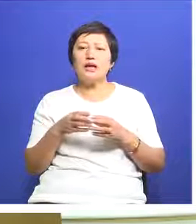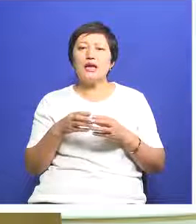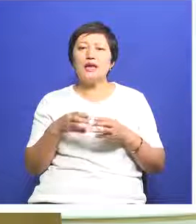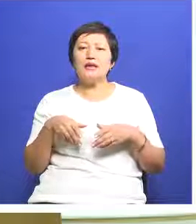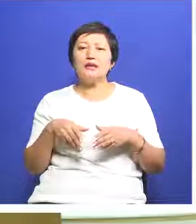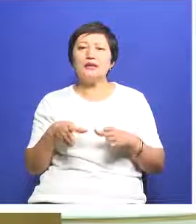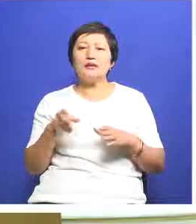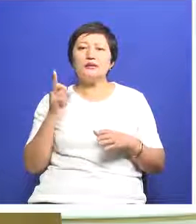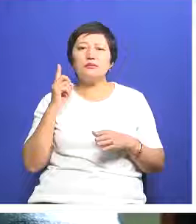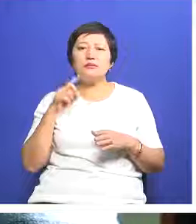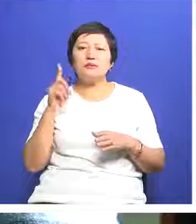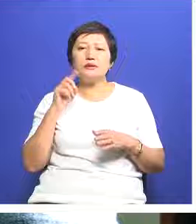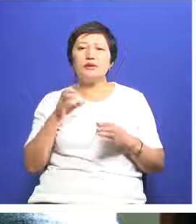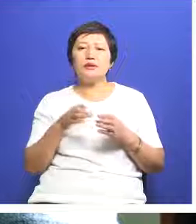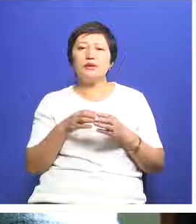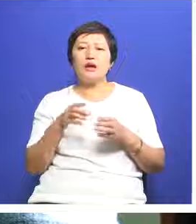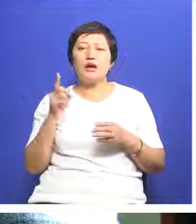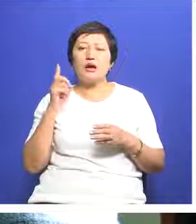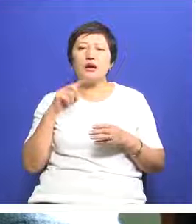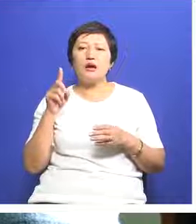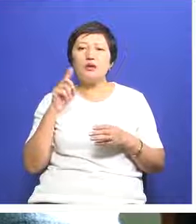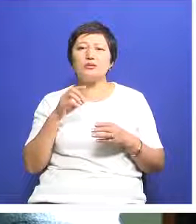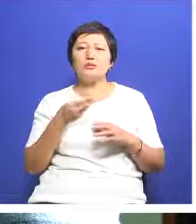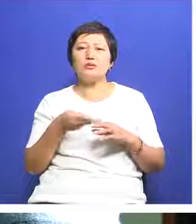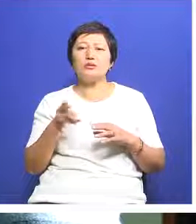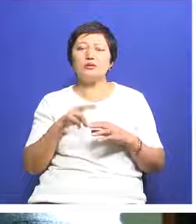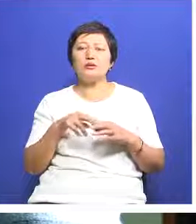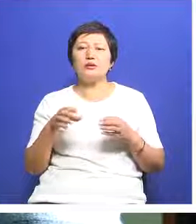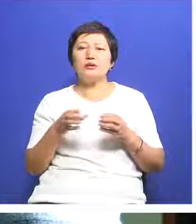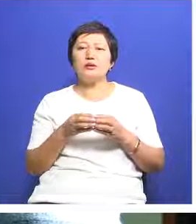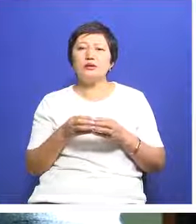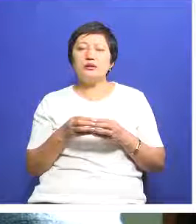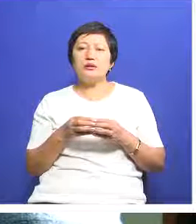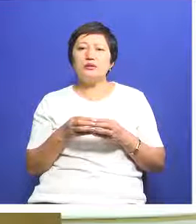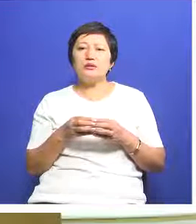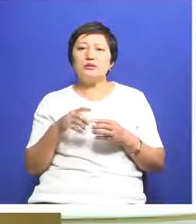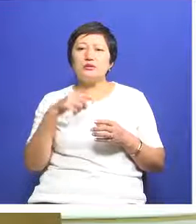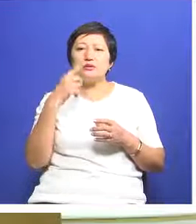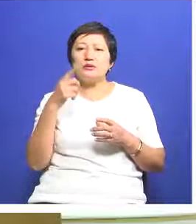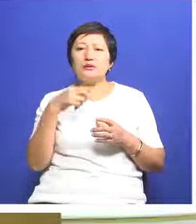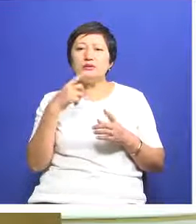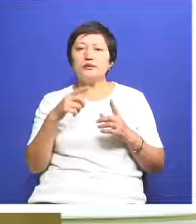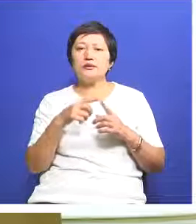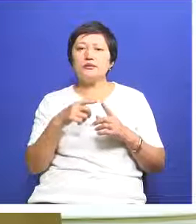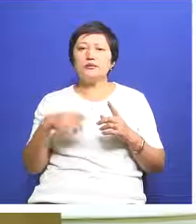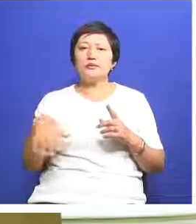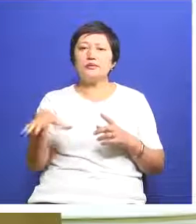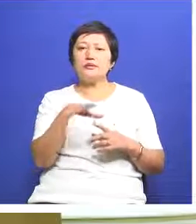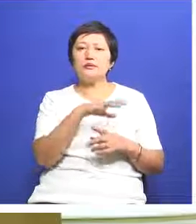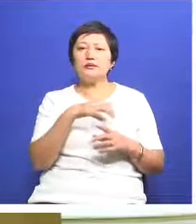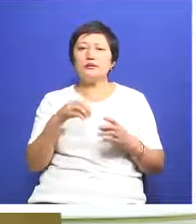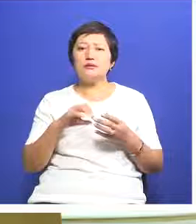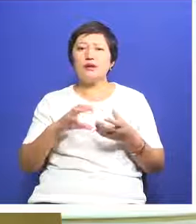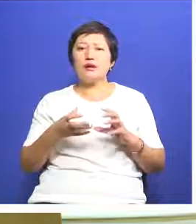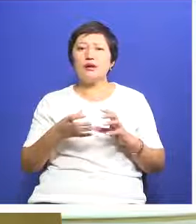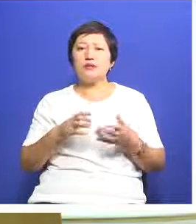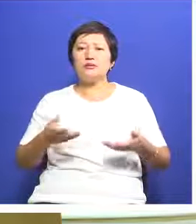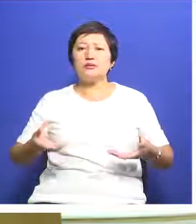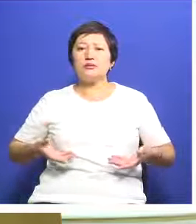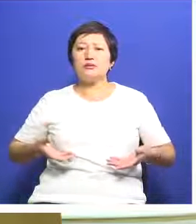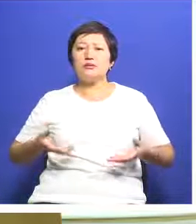су есебінде пайдаланады. Ауыз суды бізде неден алып отыр? Содан кейін біздің ауылдың